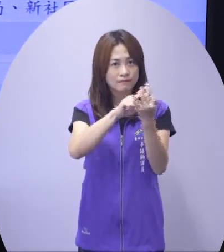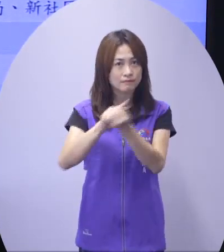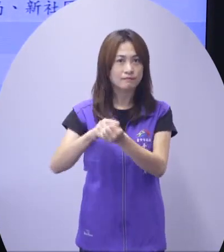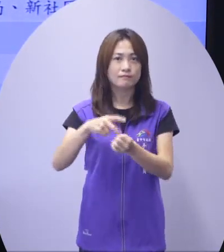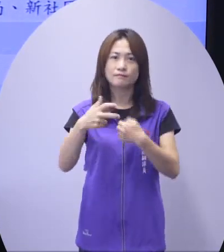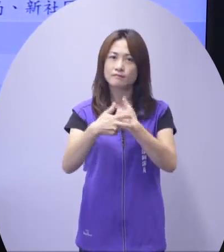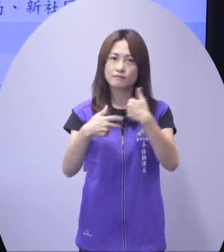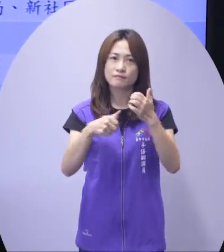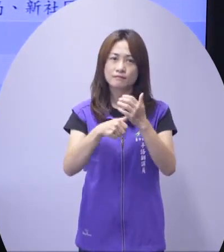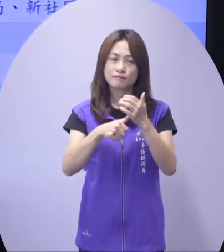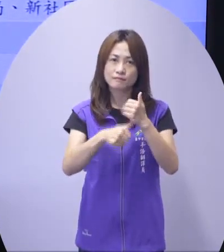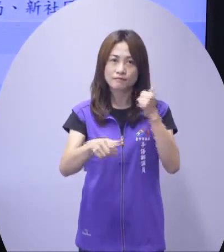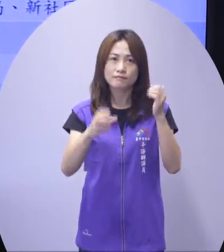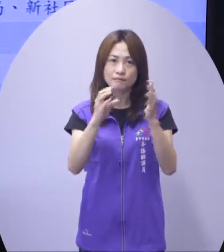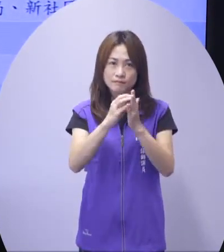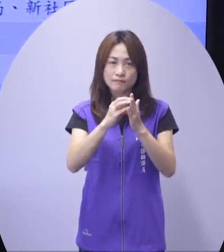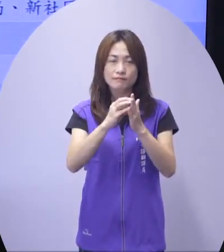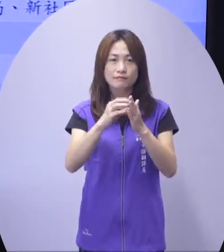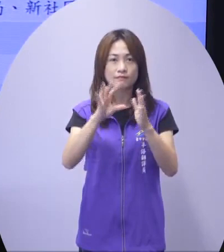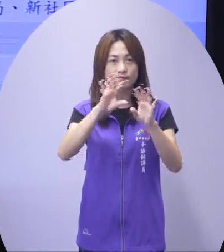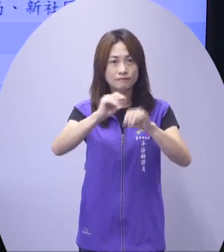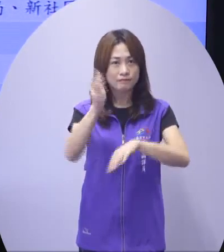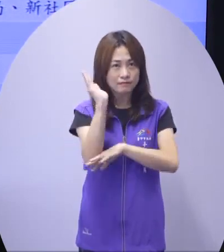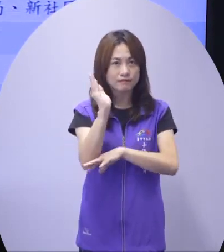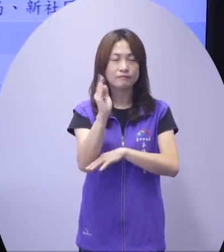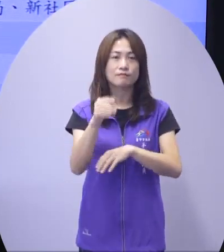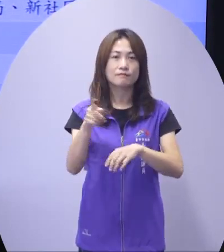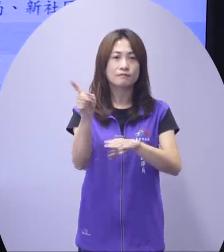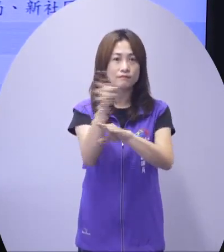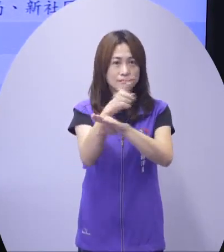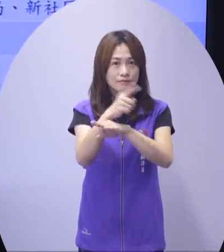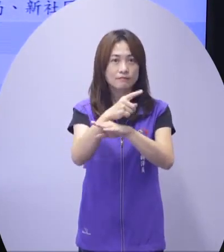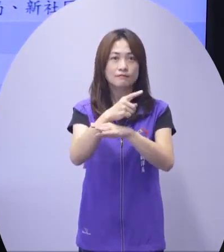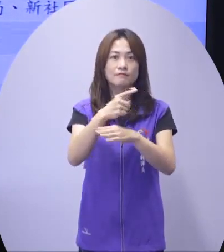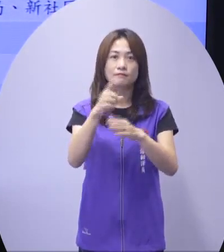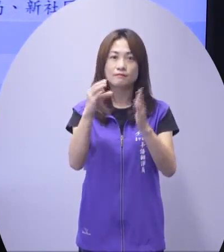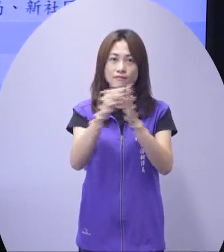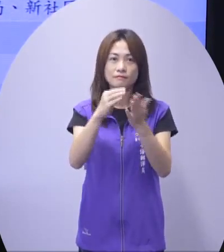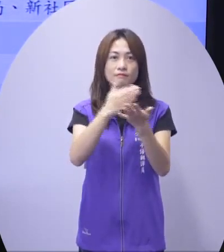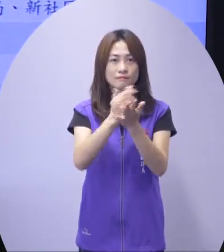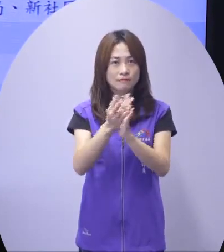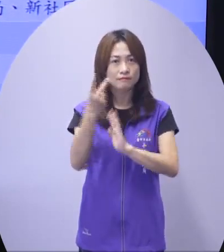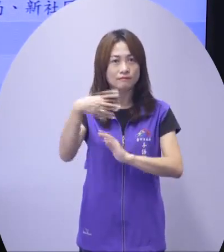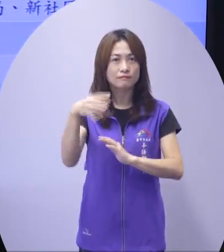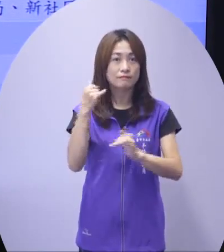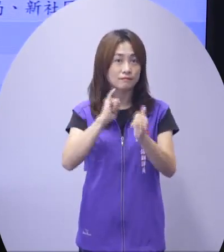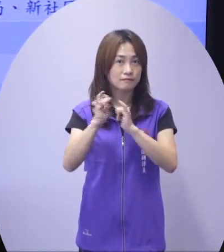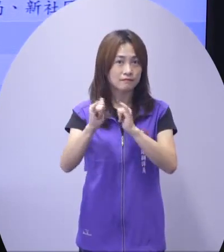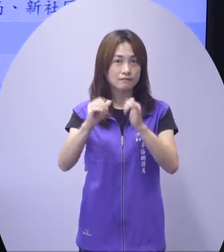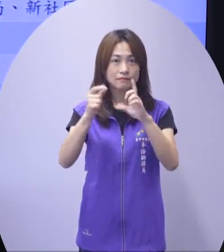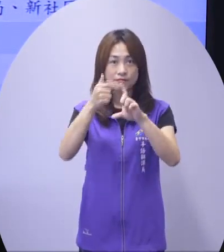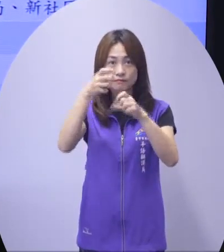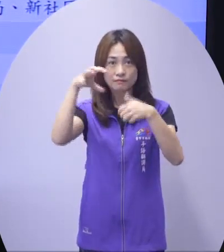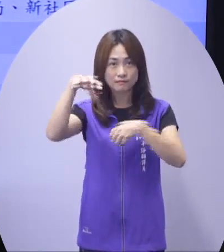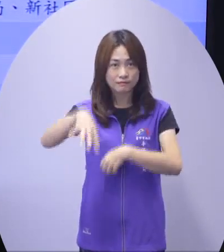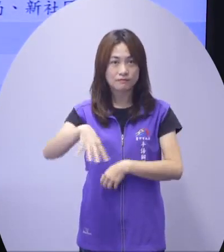局，还有地震局、消防局，还有包括我们新社区公所，